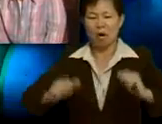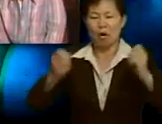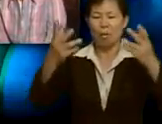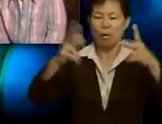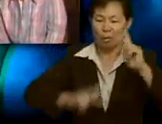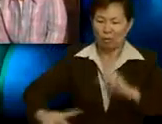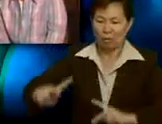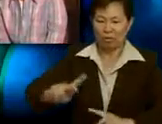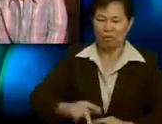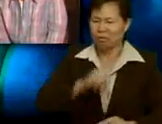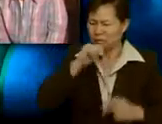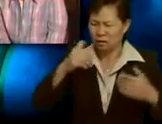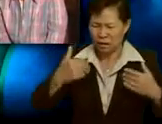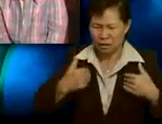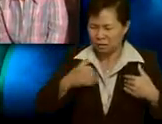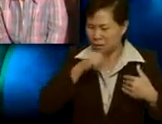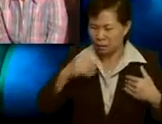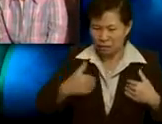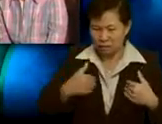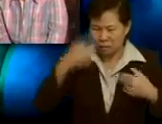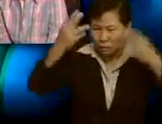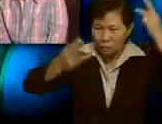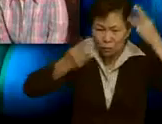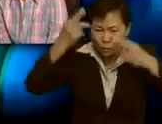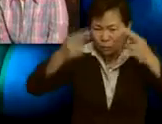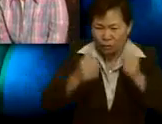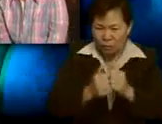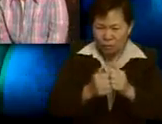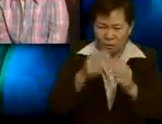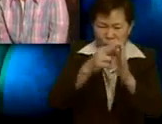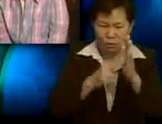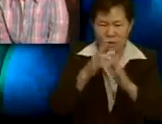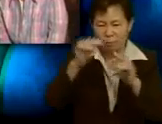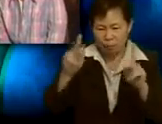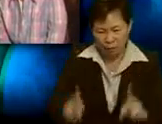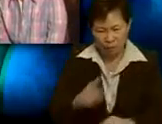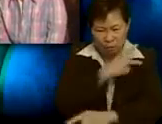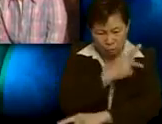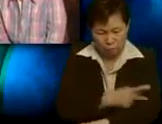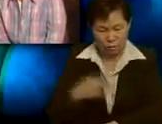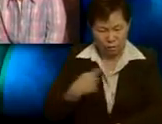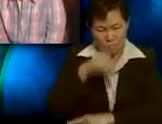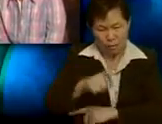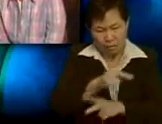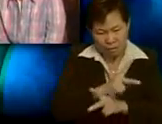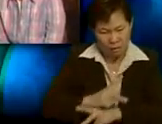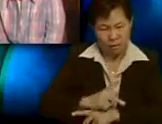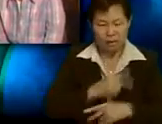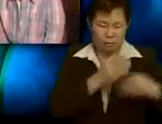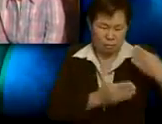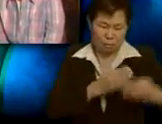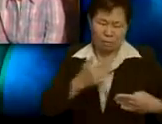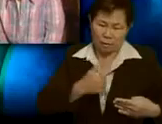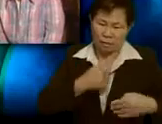khalayak ramai. Takdakah mereka risau dengan undang-undang dan pihak berkuasa? Kita ni kenalah sentiasa menjaga sahsiah